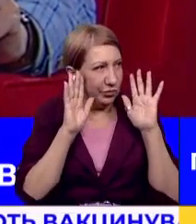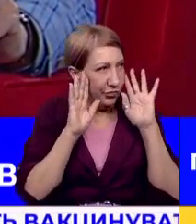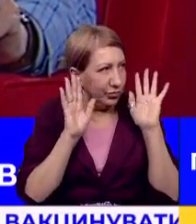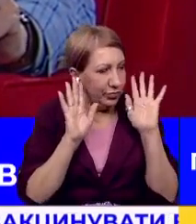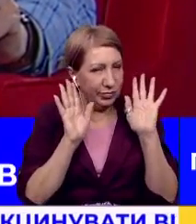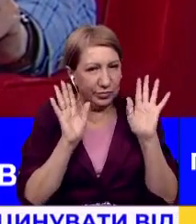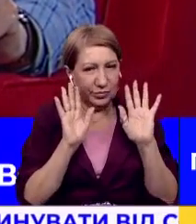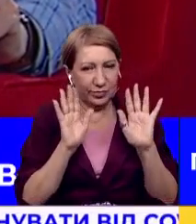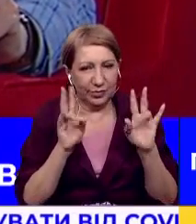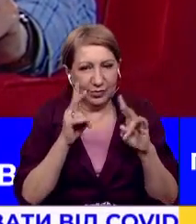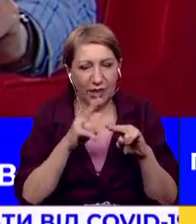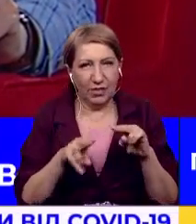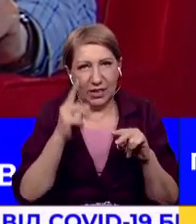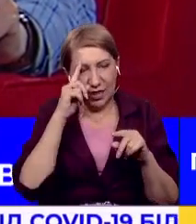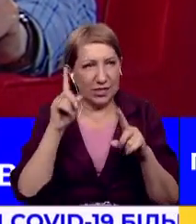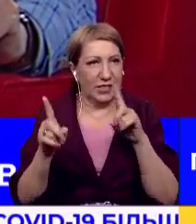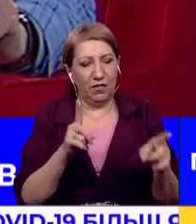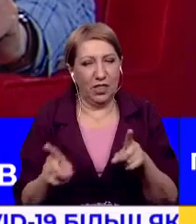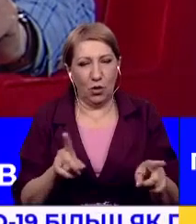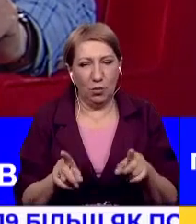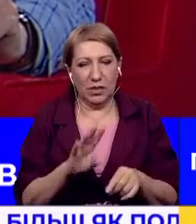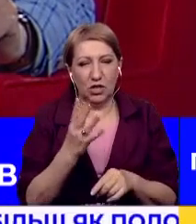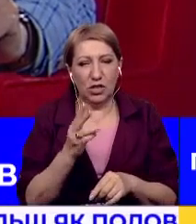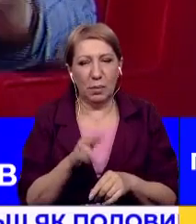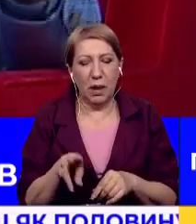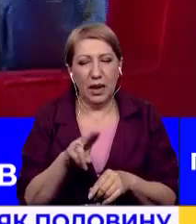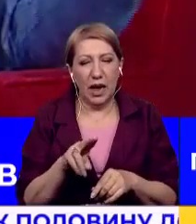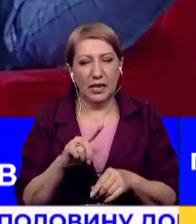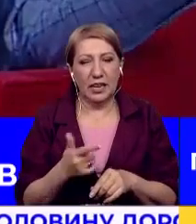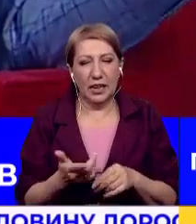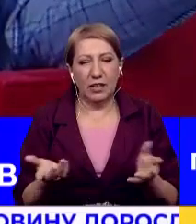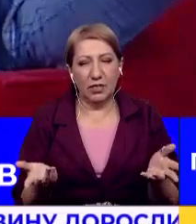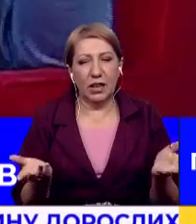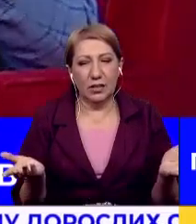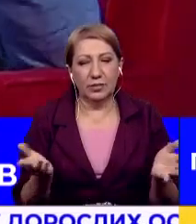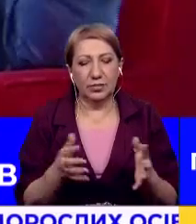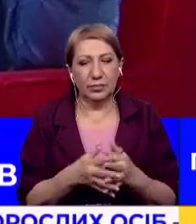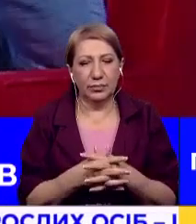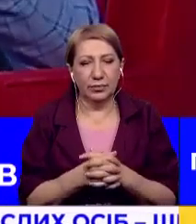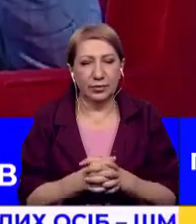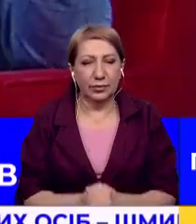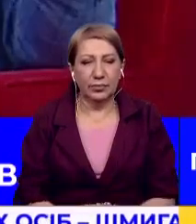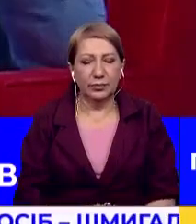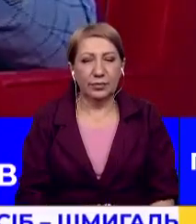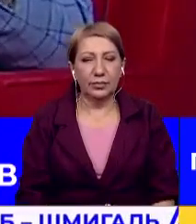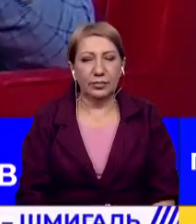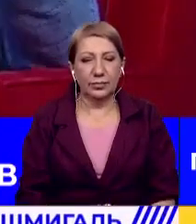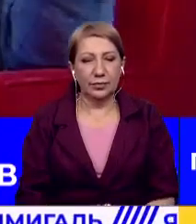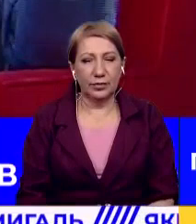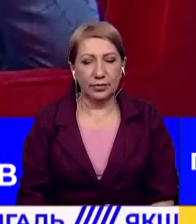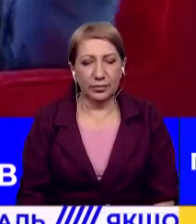не треба втрачати свідомість за 4 мільярди гривень. Ну, це воно так коштує, розумієте,